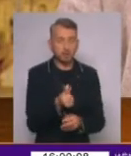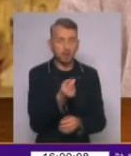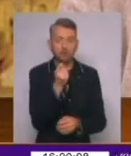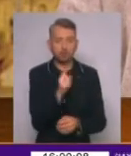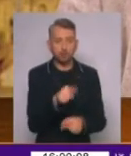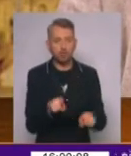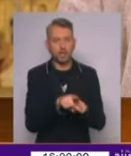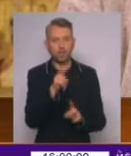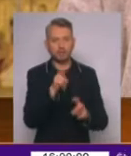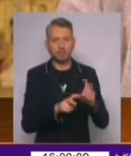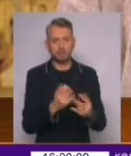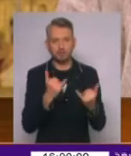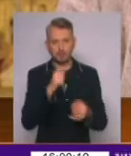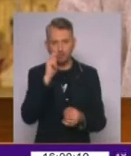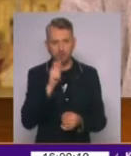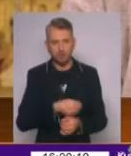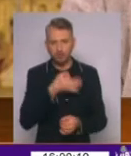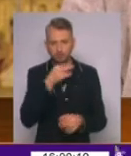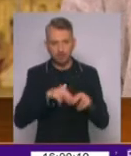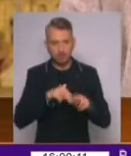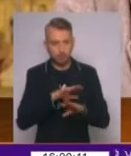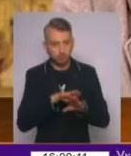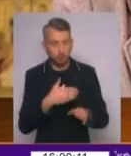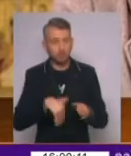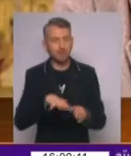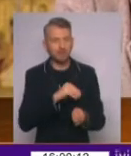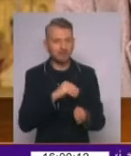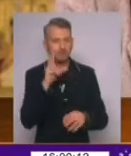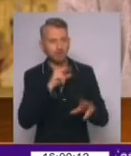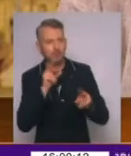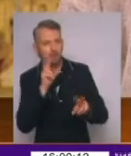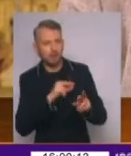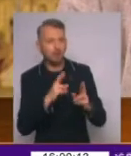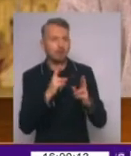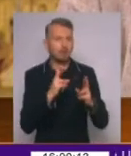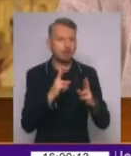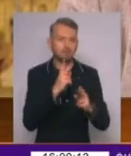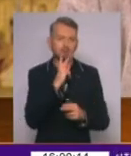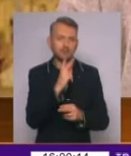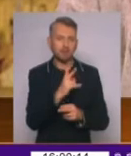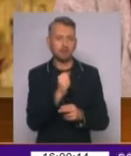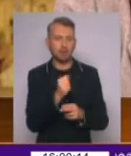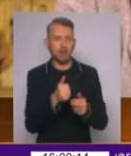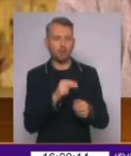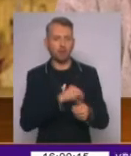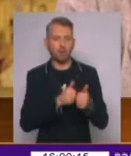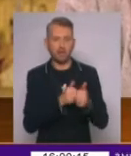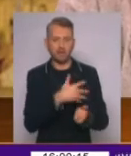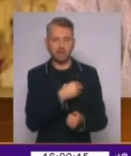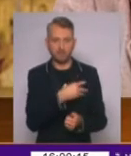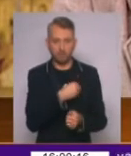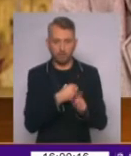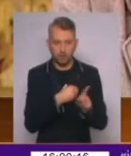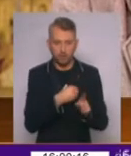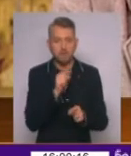такого заводу наразі в Україні ще не побудовано. Ми всі сподіваємося, всі з надією дивимося на колег зі Львова. До